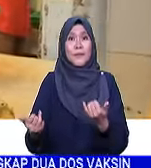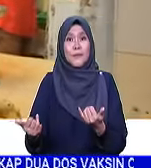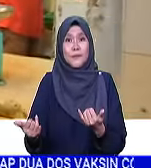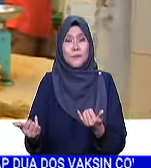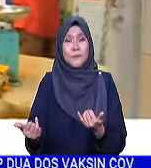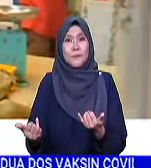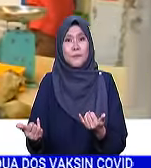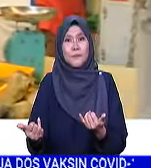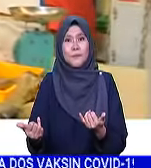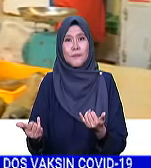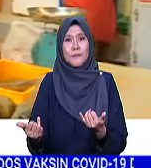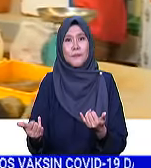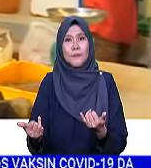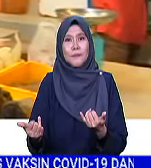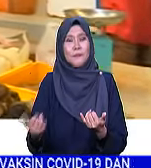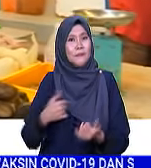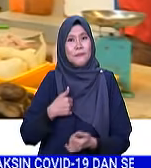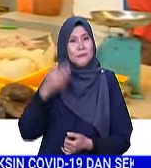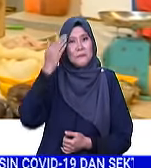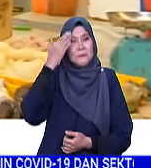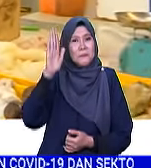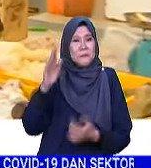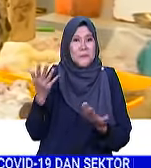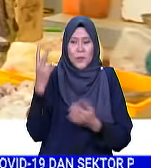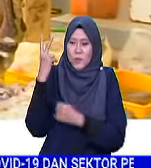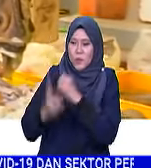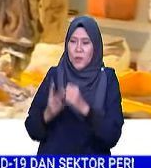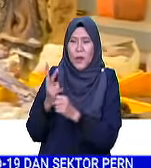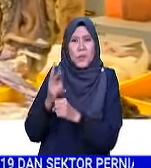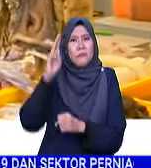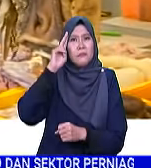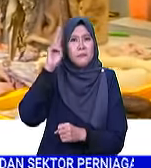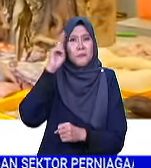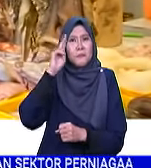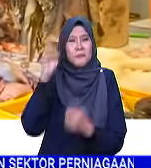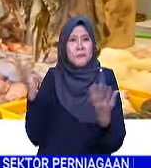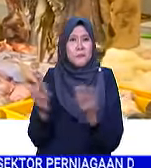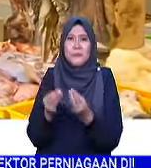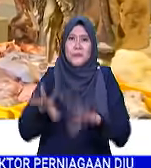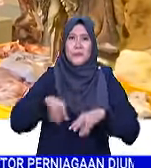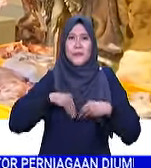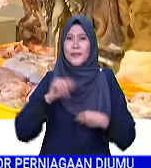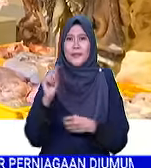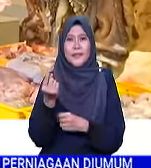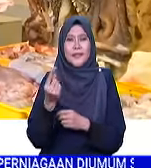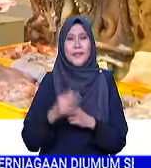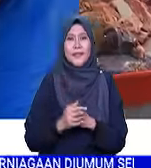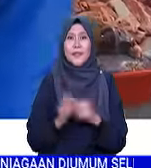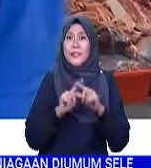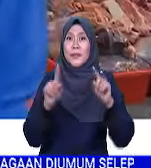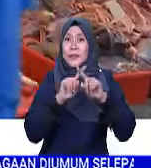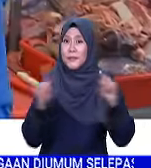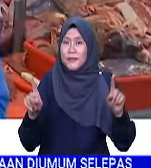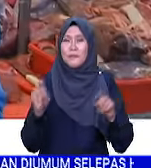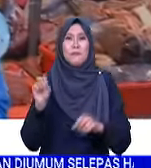ni saya pun tak tahulah nak buat macam mana dah 2 tahun macam ni kan. Beza ialah kan, tapi perbezaan